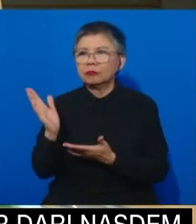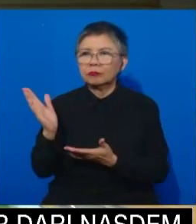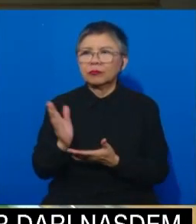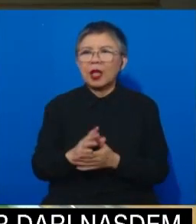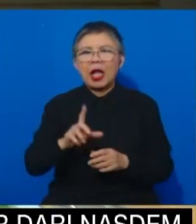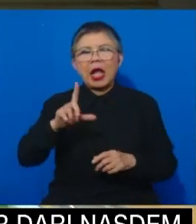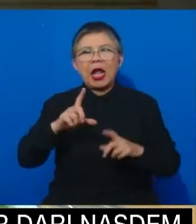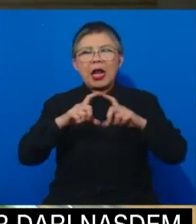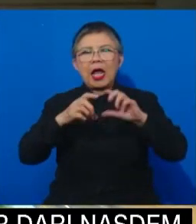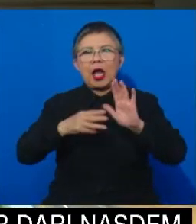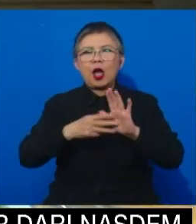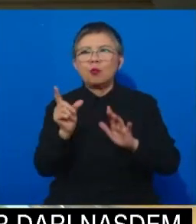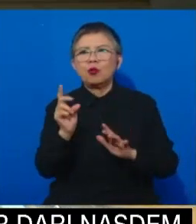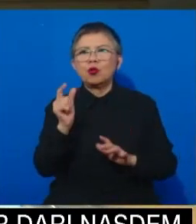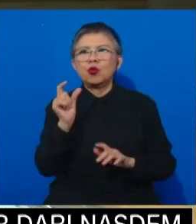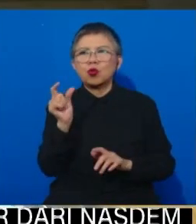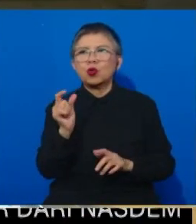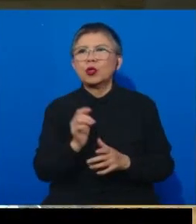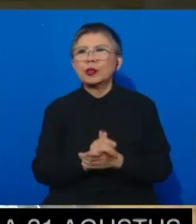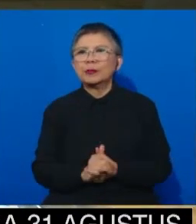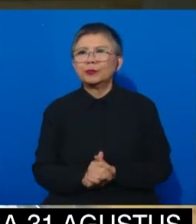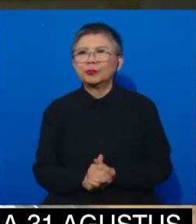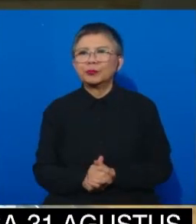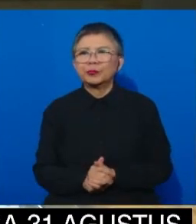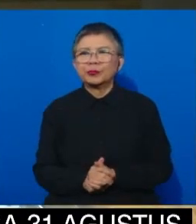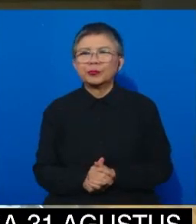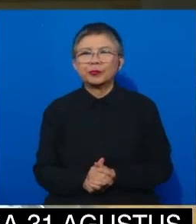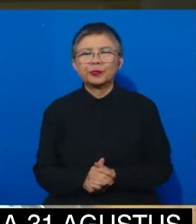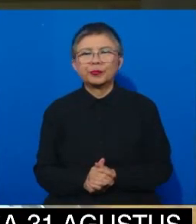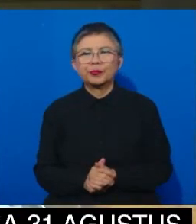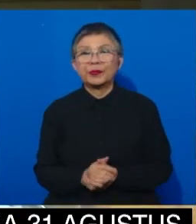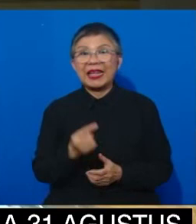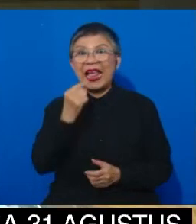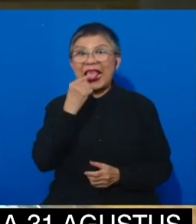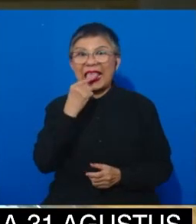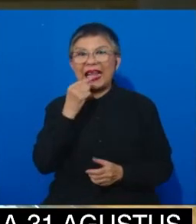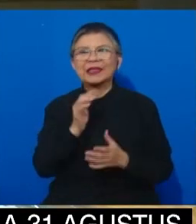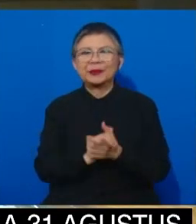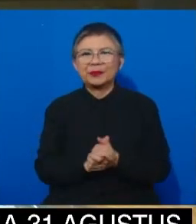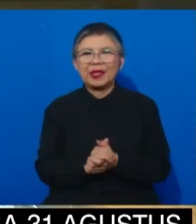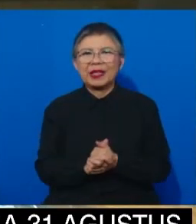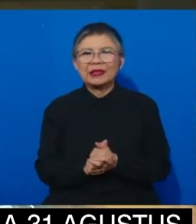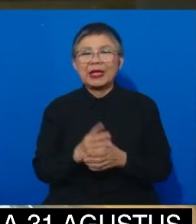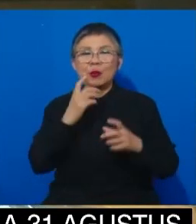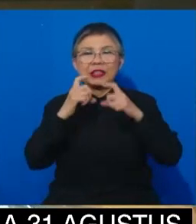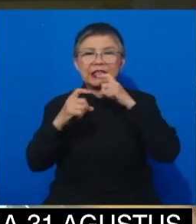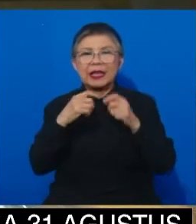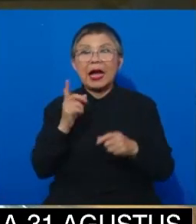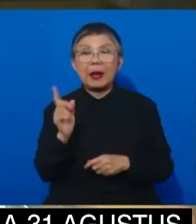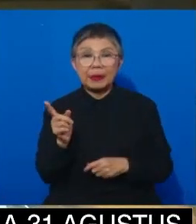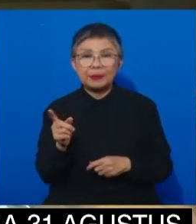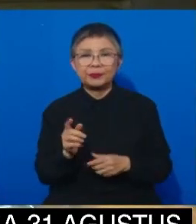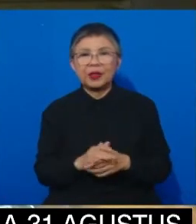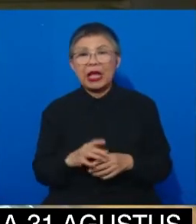Eits, sampai lupa. Saking inginnya saya menikmati sop lidah khas Makassar ini, saya ingin menceritakan kepada Anda kalau